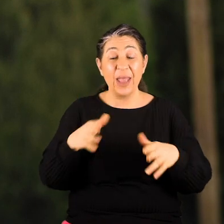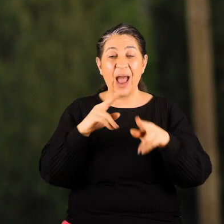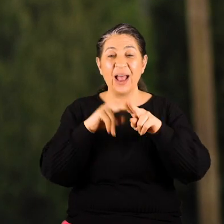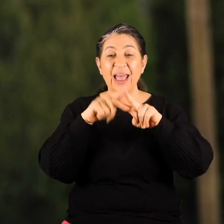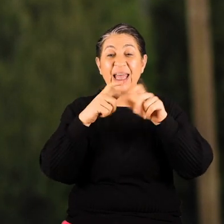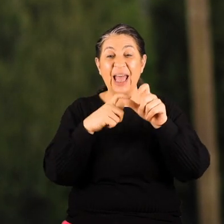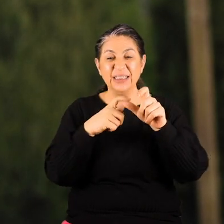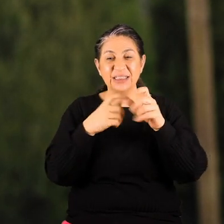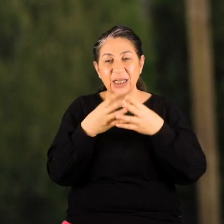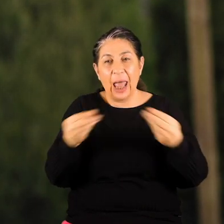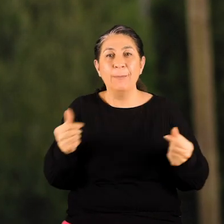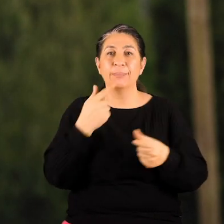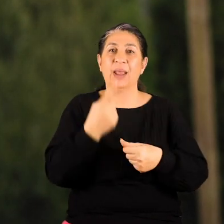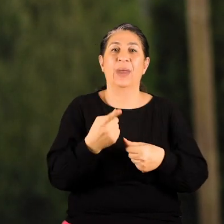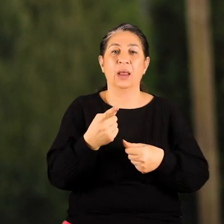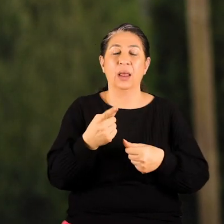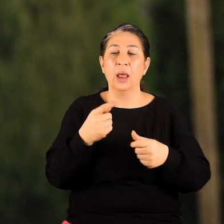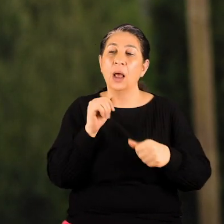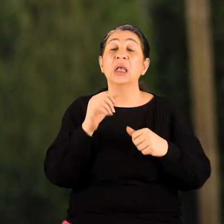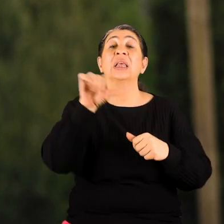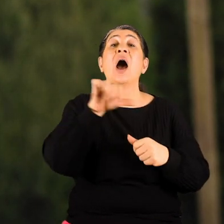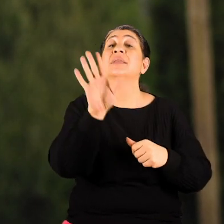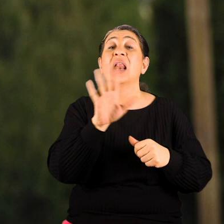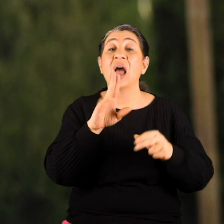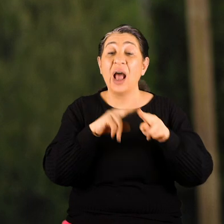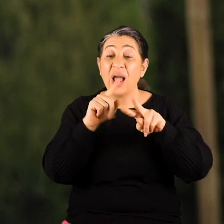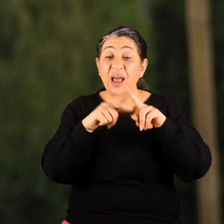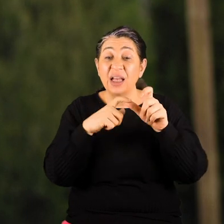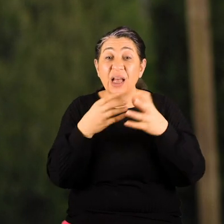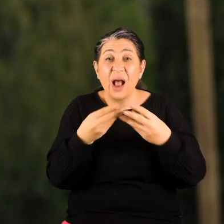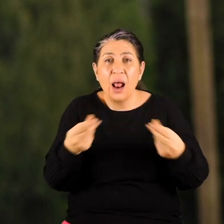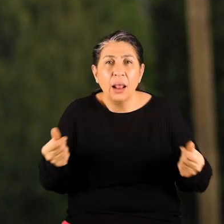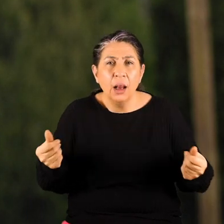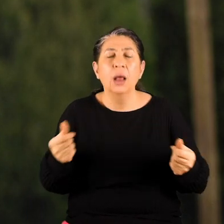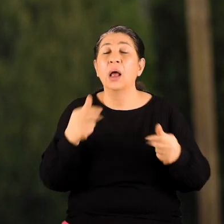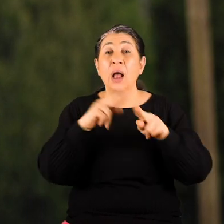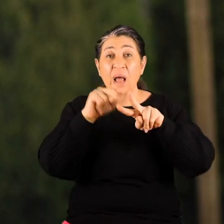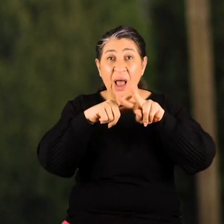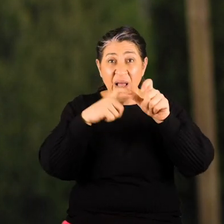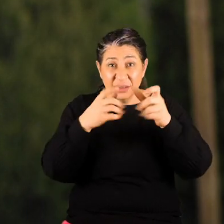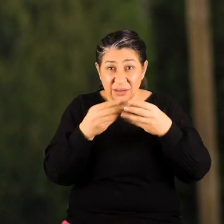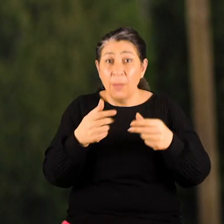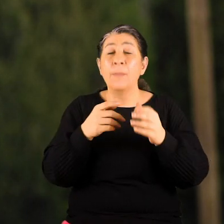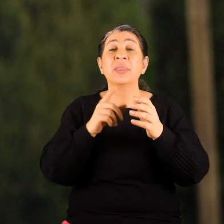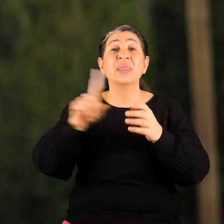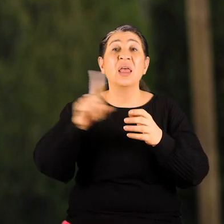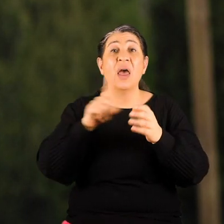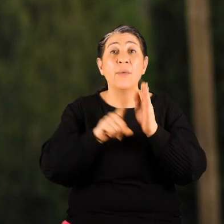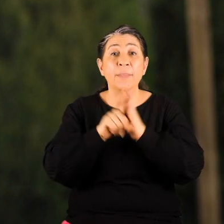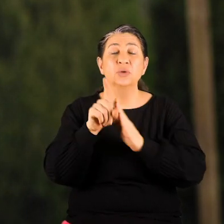kas dokusunun kaybıdır aslında. Hı-hı. Evet, hareketsiz kaldığın için. Yağ değil, kas kaybedersin. Ve kas ne kadar kaybedersen tedavi başarın o